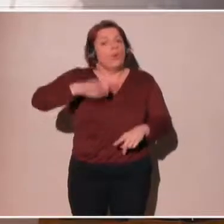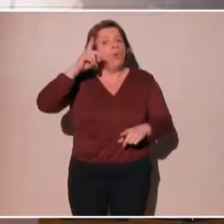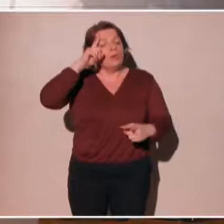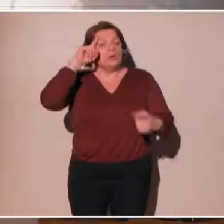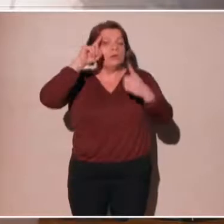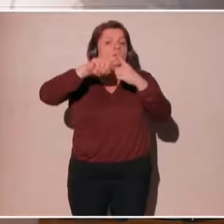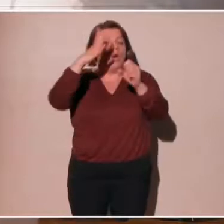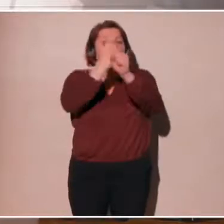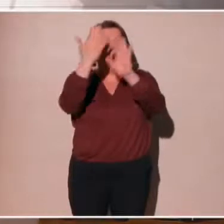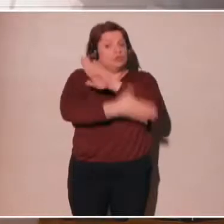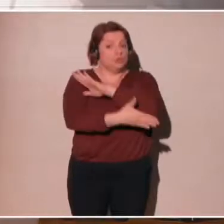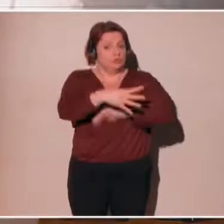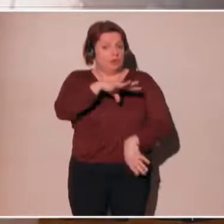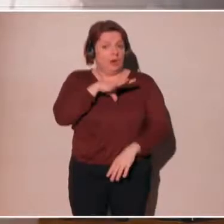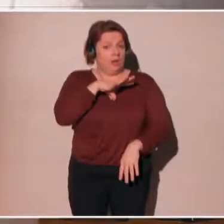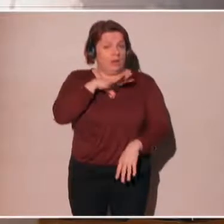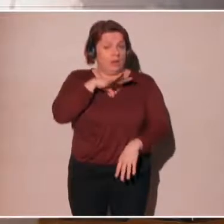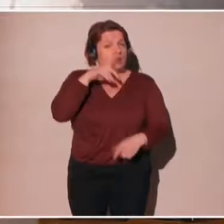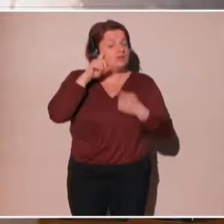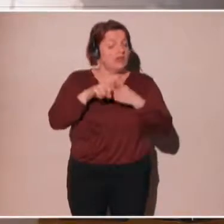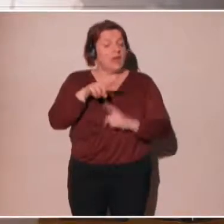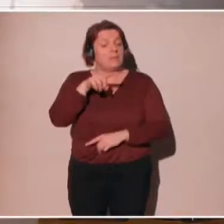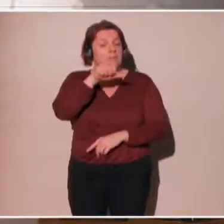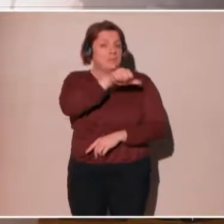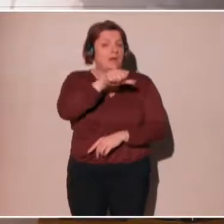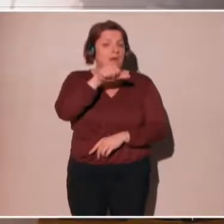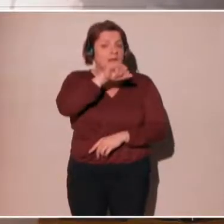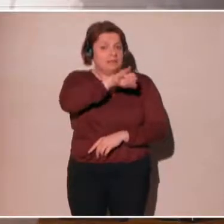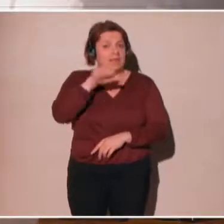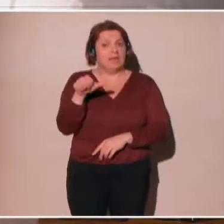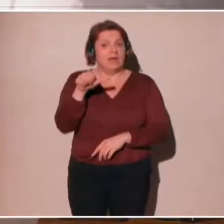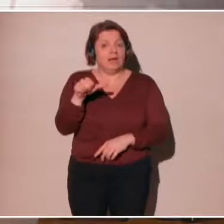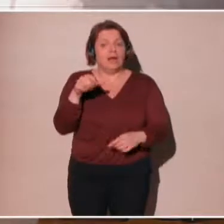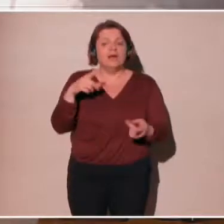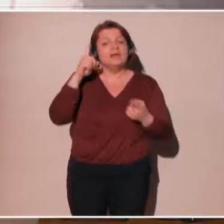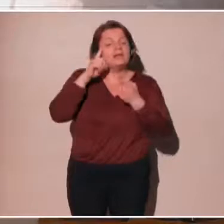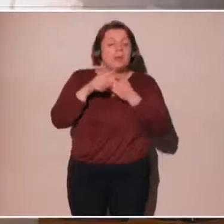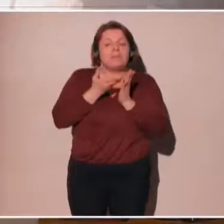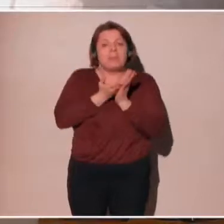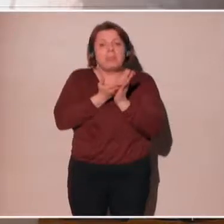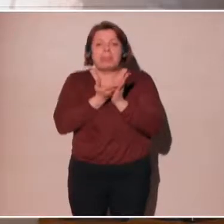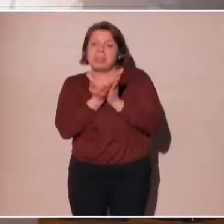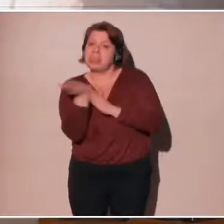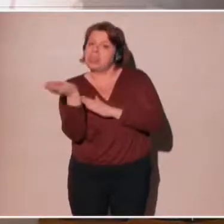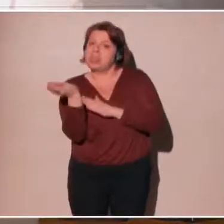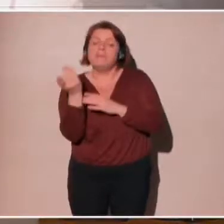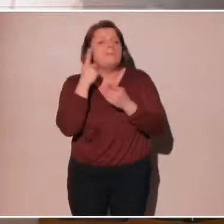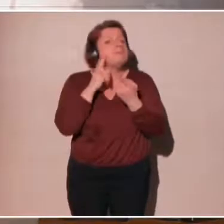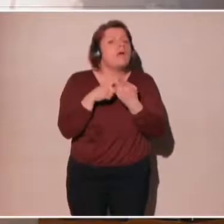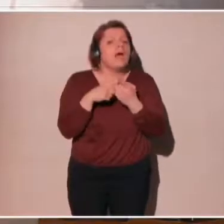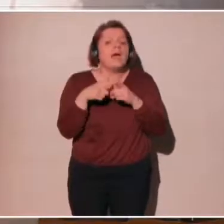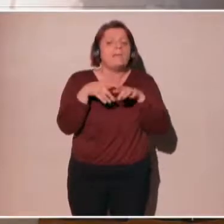interroge l'intelligence artificielle, c'est celui déjà évoqué tout à l'heure par Cathy O'Neill, des biais dans le cadre des